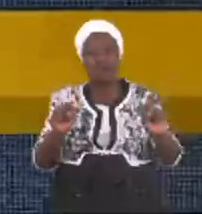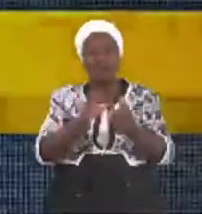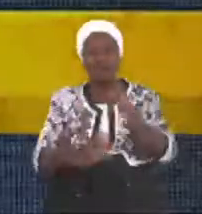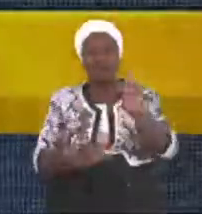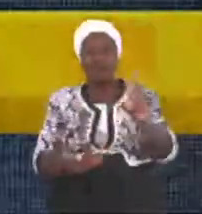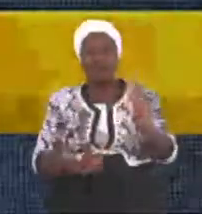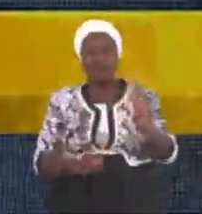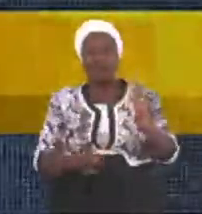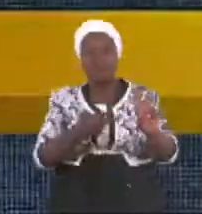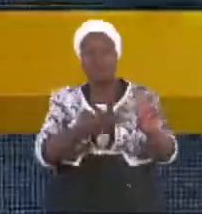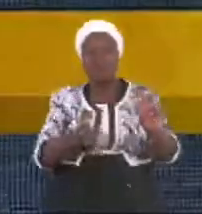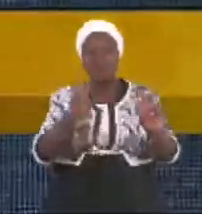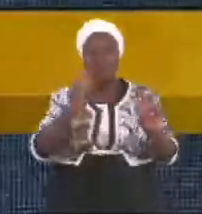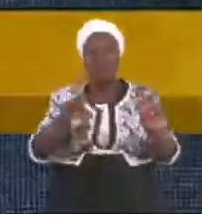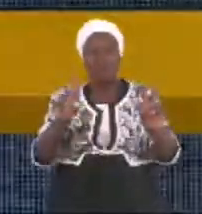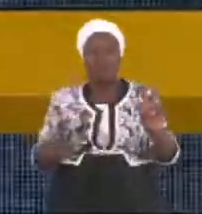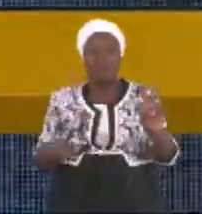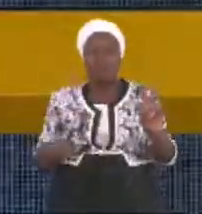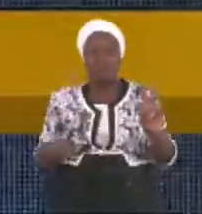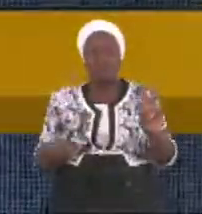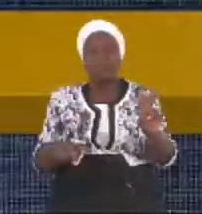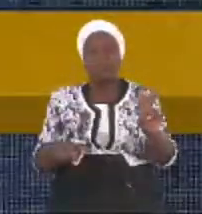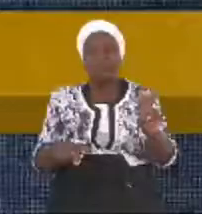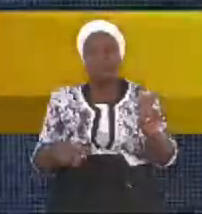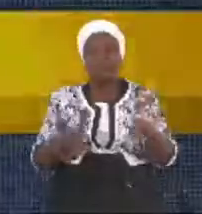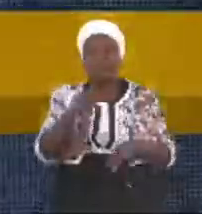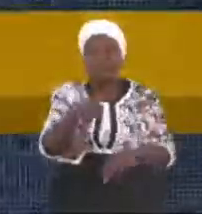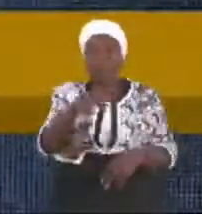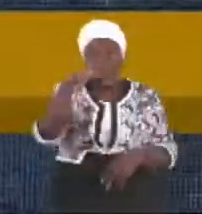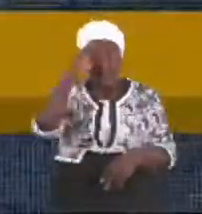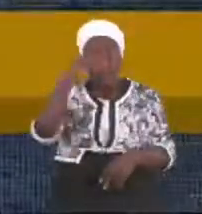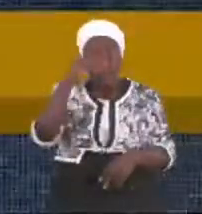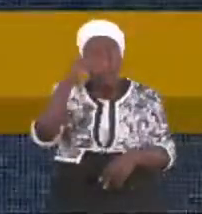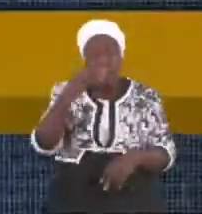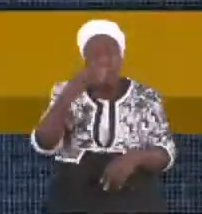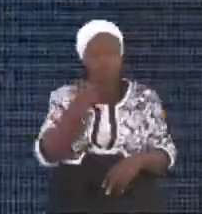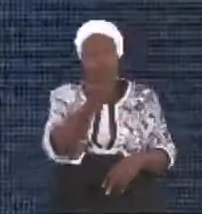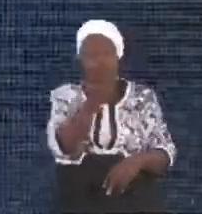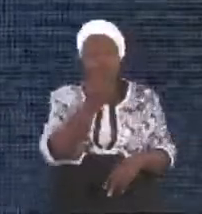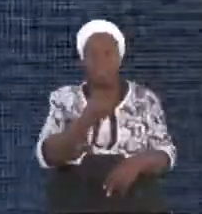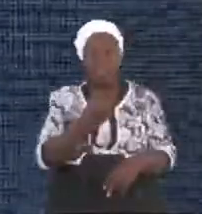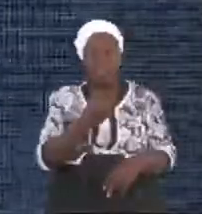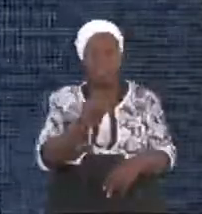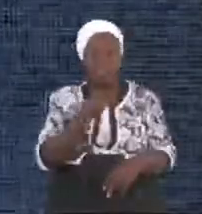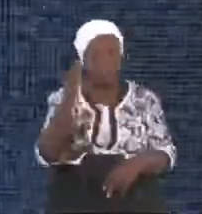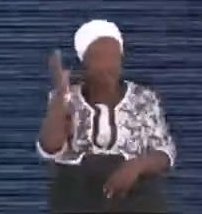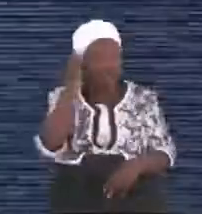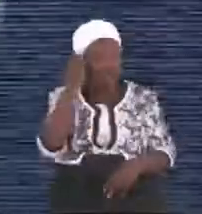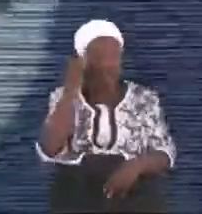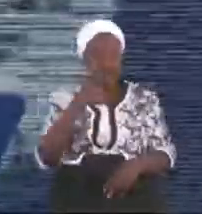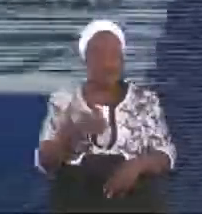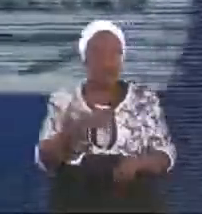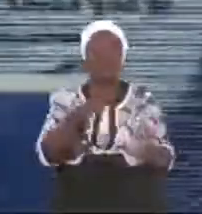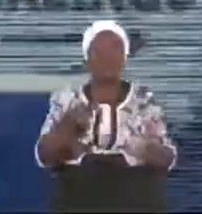chapitre 2, verset 22. Hommes israélites, écoutez ces paroles. Jésus